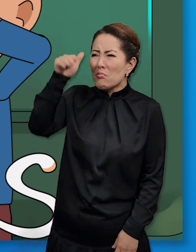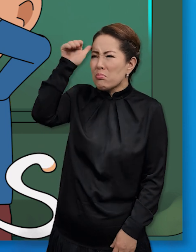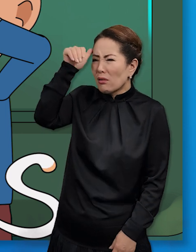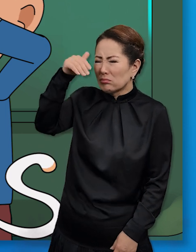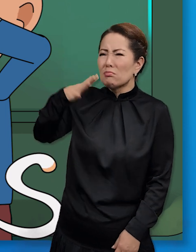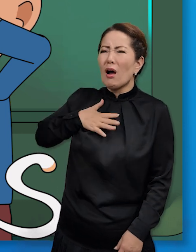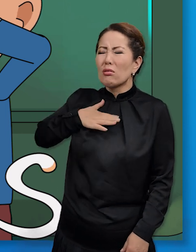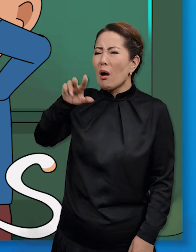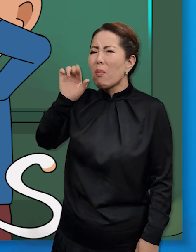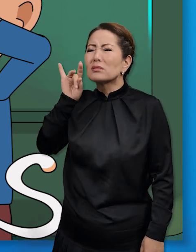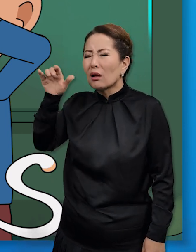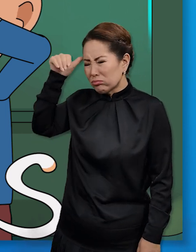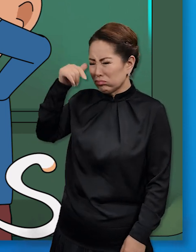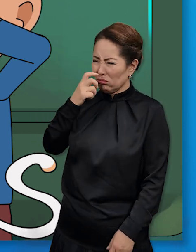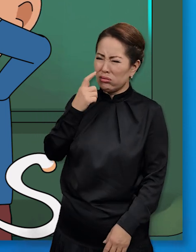Нөгөө басар маань